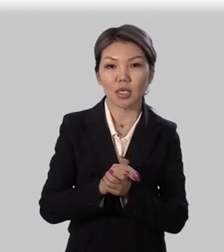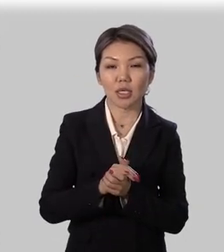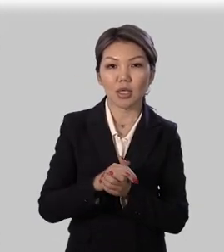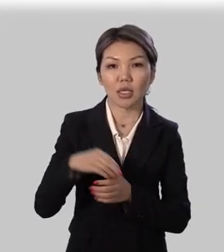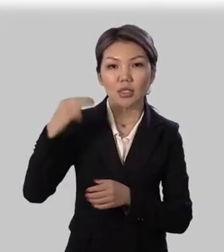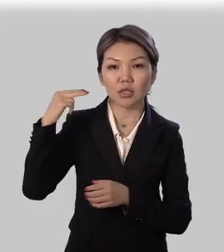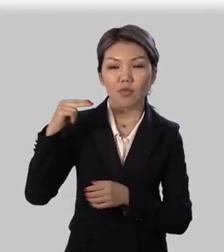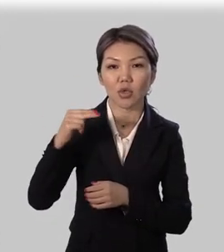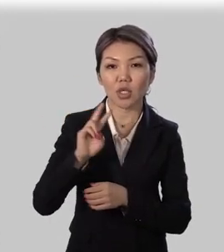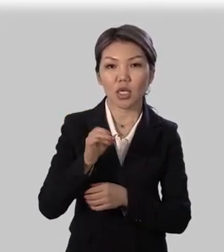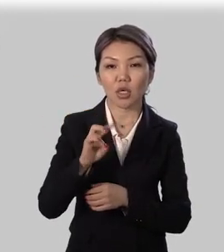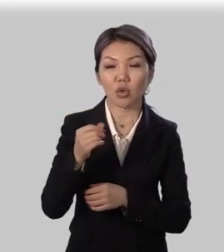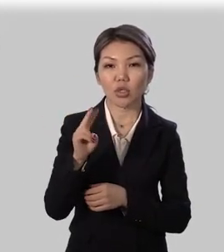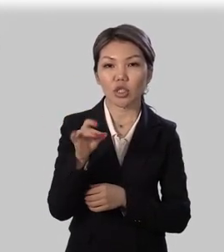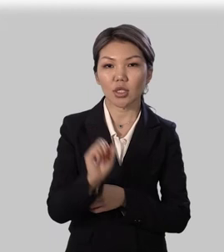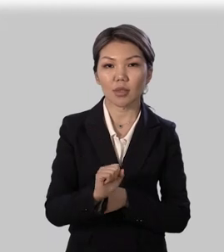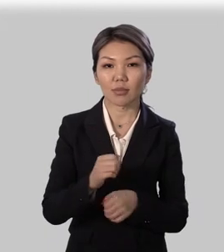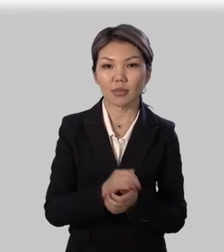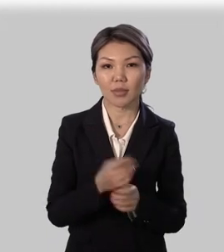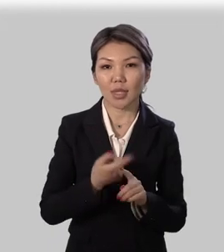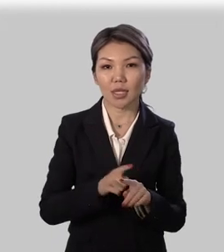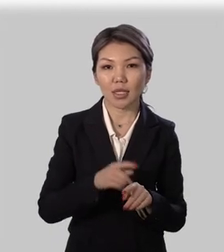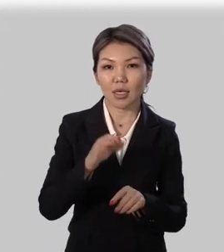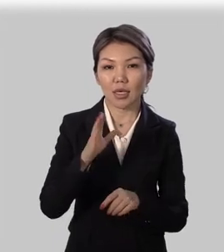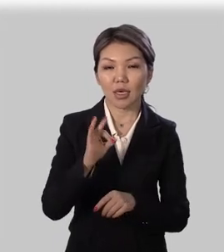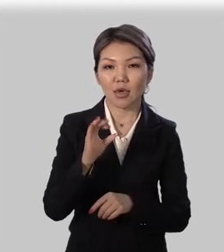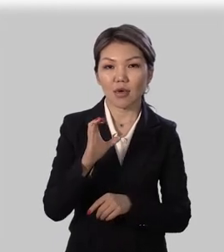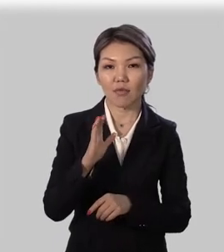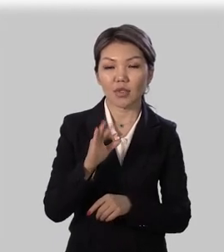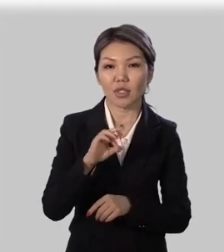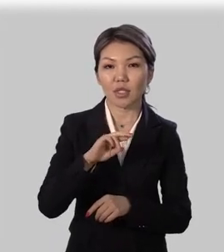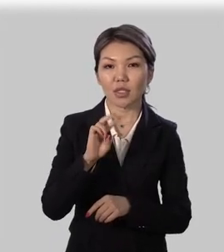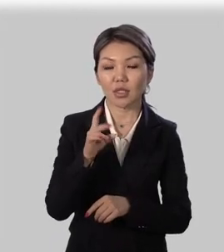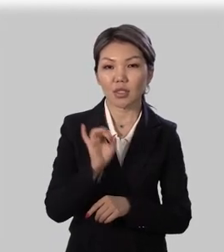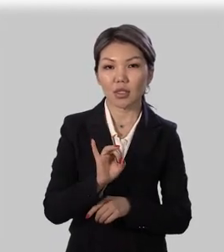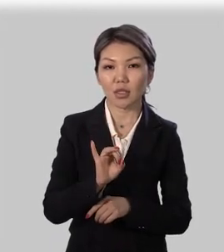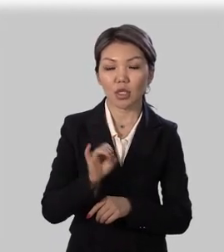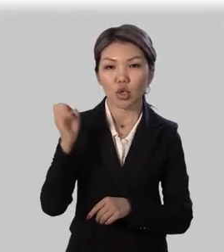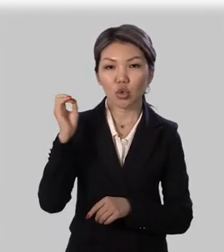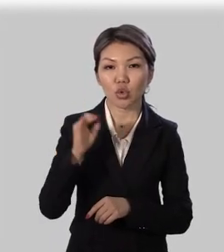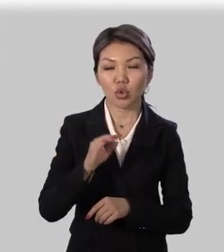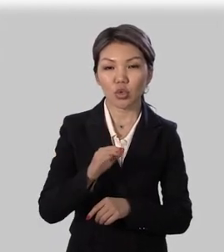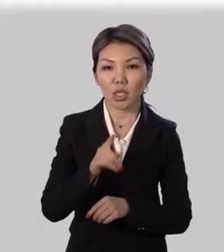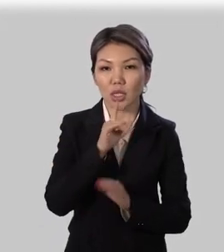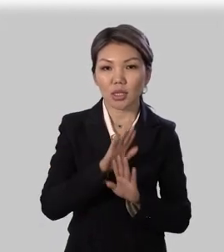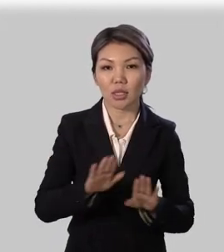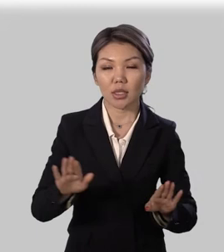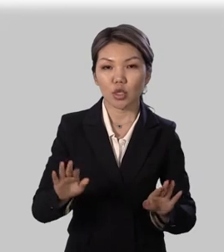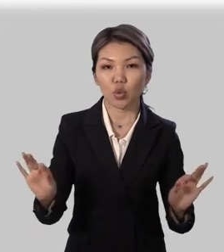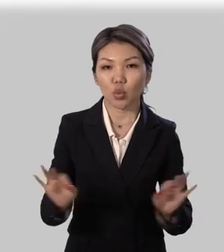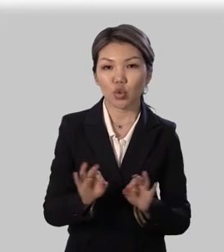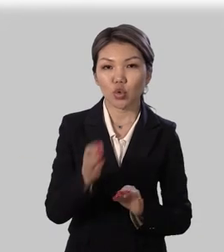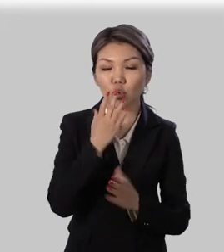это заливаются овсянки солнечный луч всюду заводят тихую музыку весны а